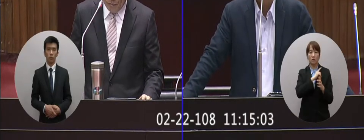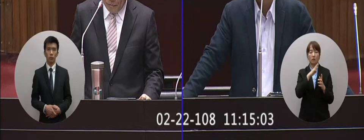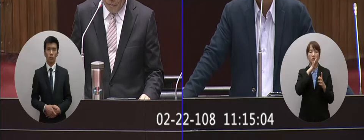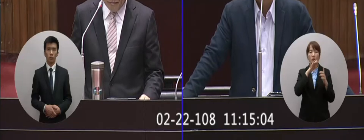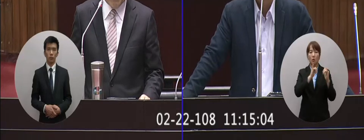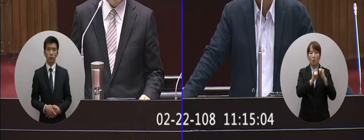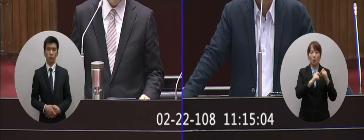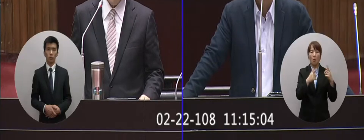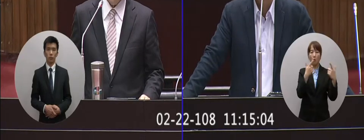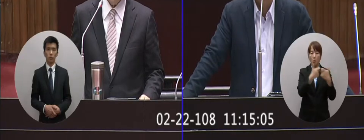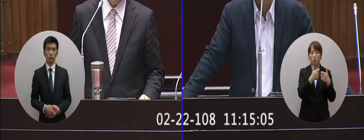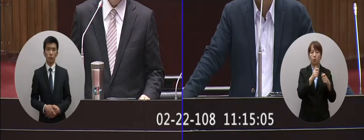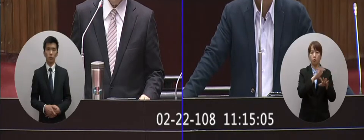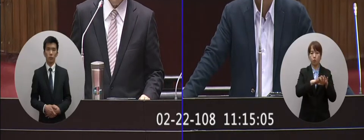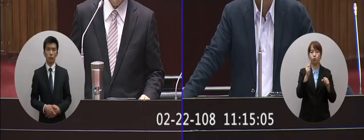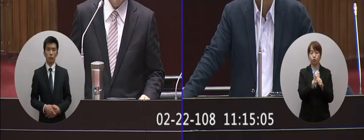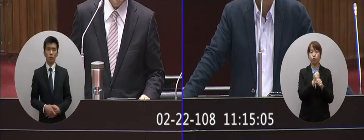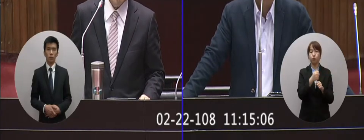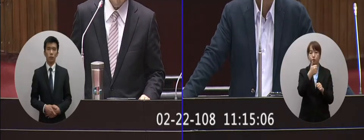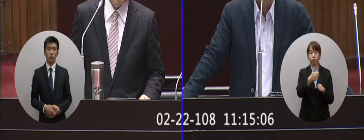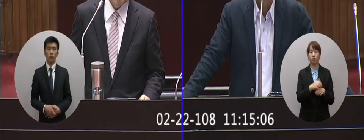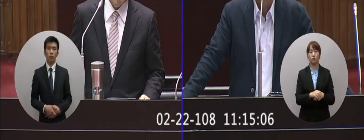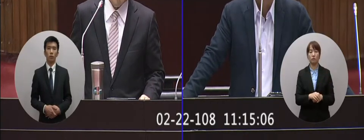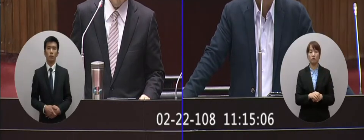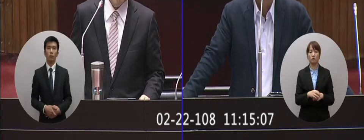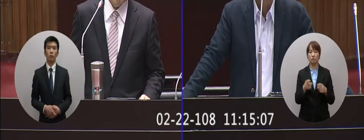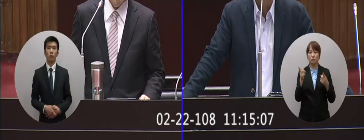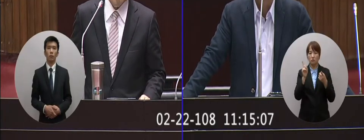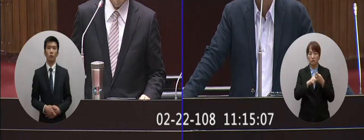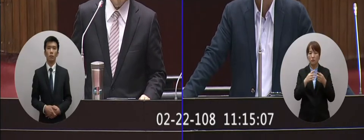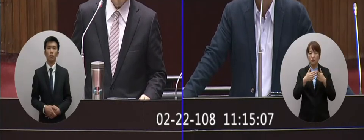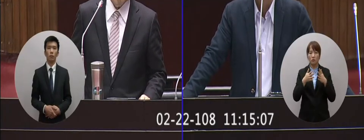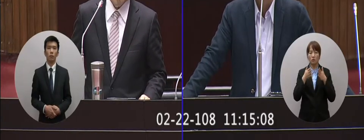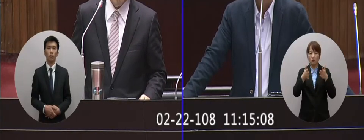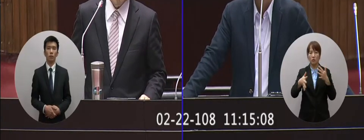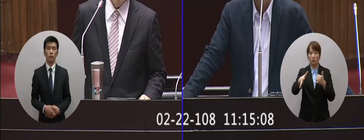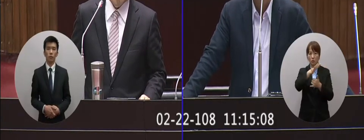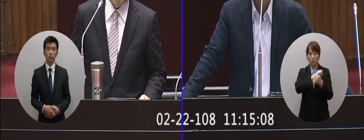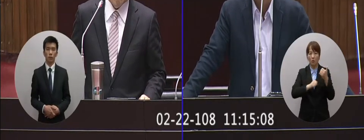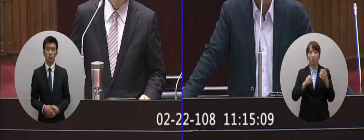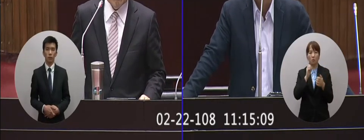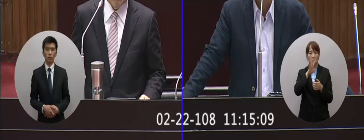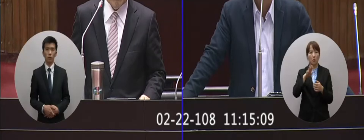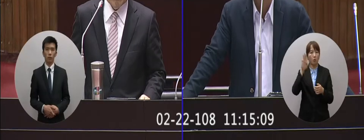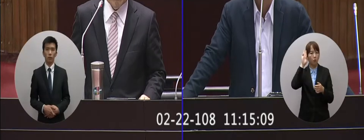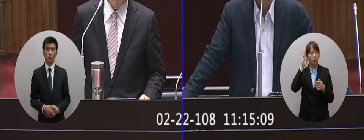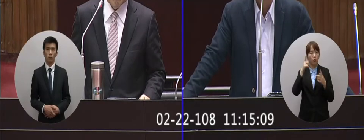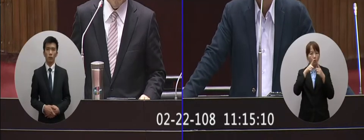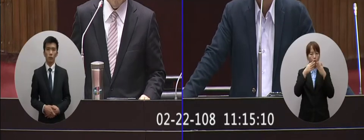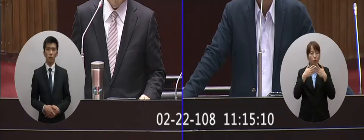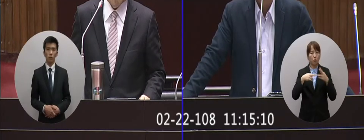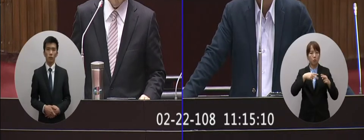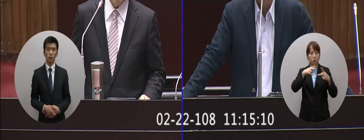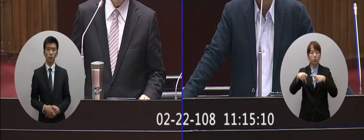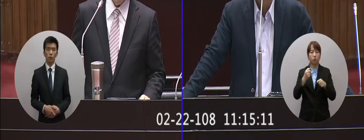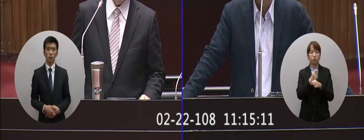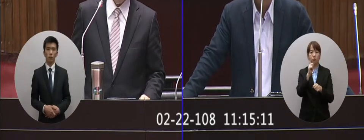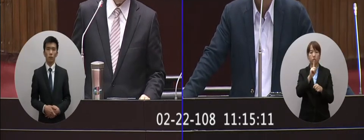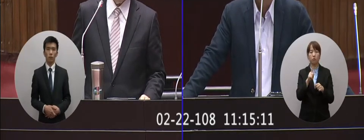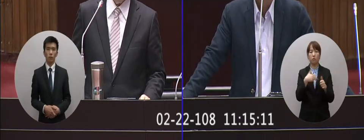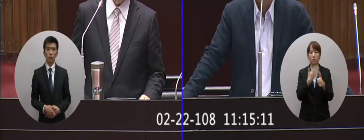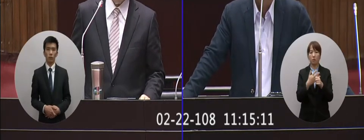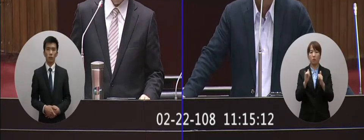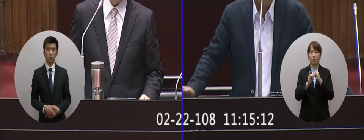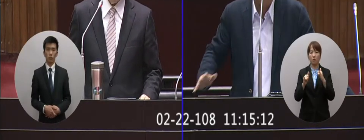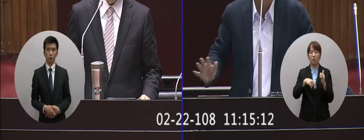气。好，那我想说，是不是怎么样对全国人民宣示说，我怎么样去做，可以让